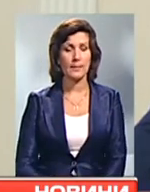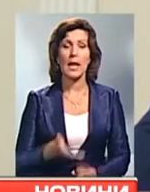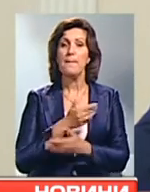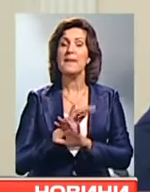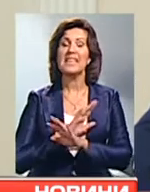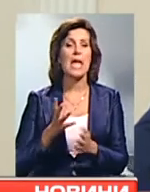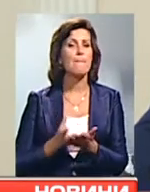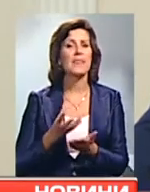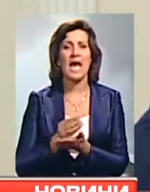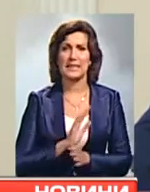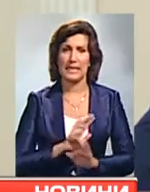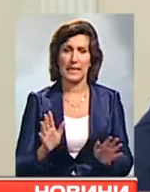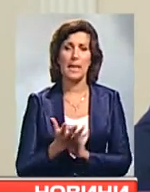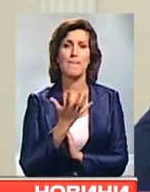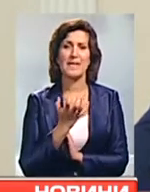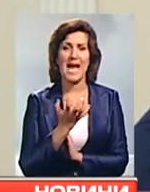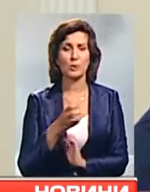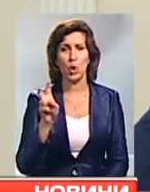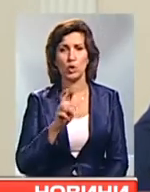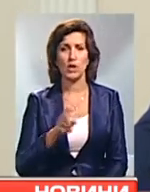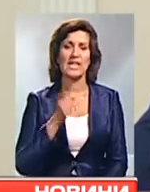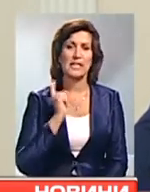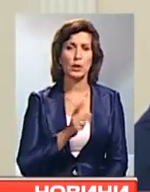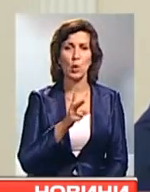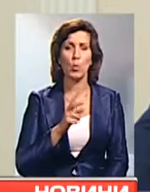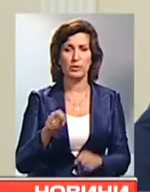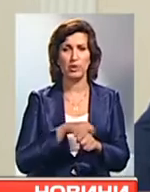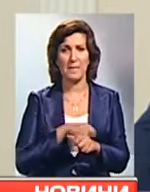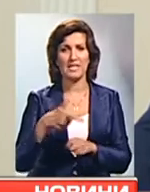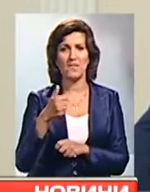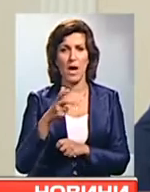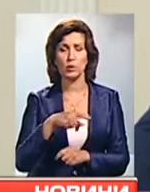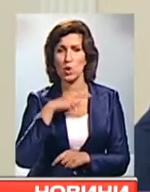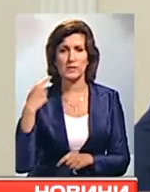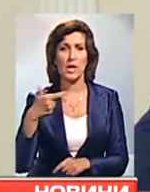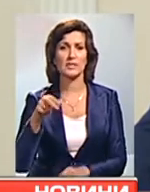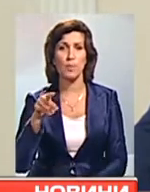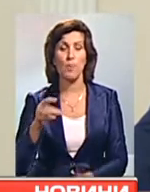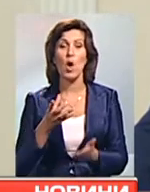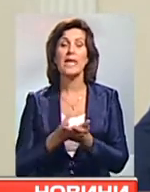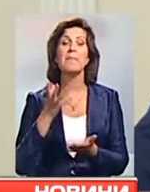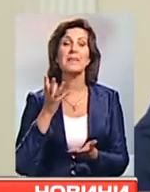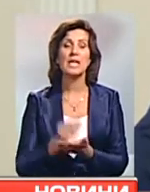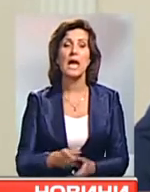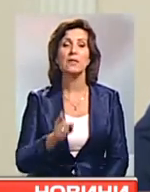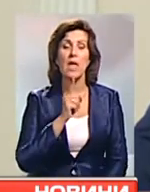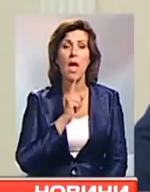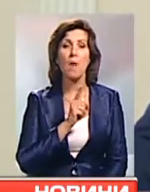Ми не платили 500 доларів за 1000 кубічних метрів газу російському «Газпрому» і платити